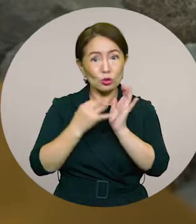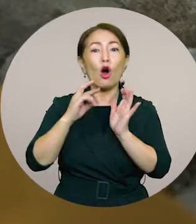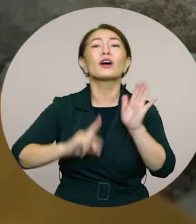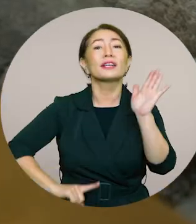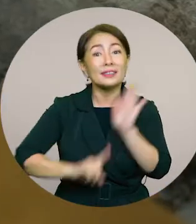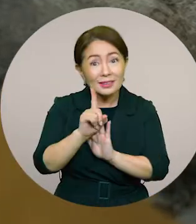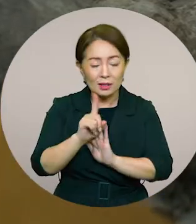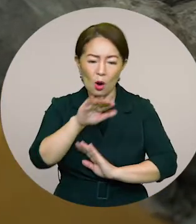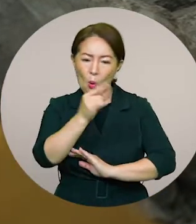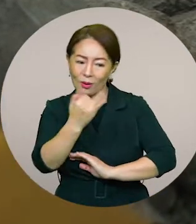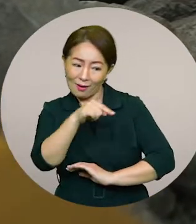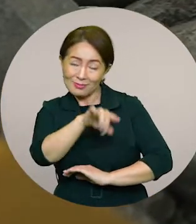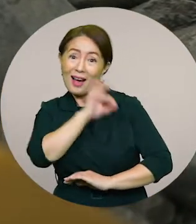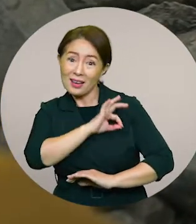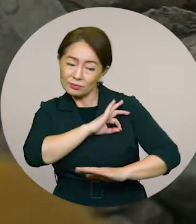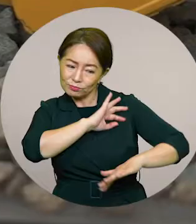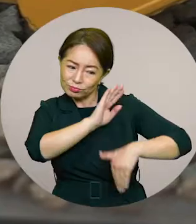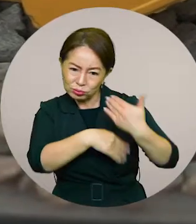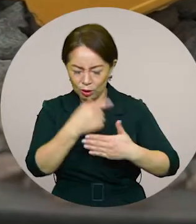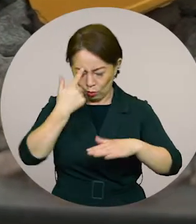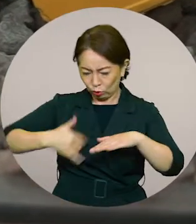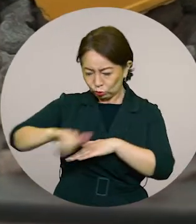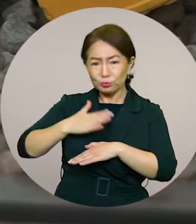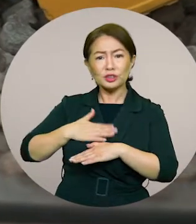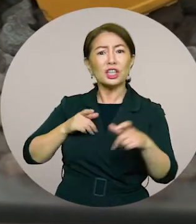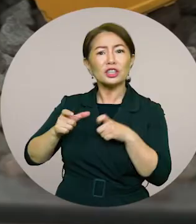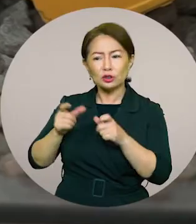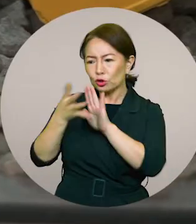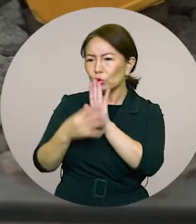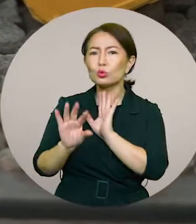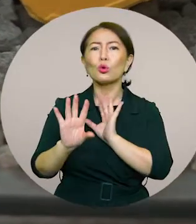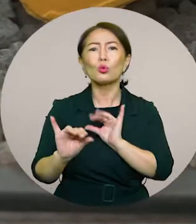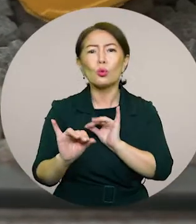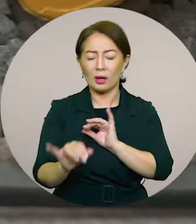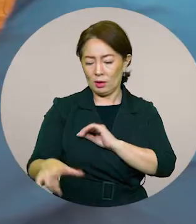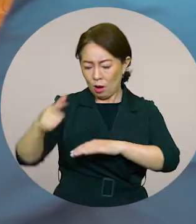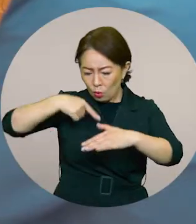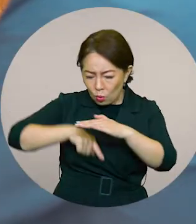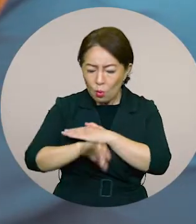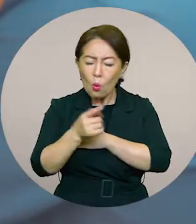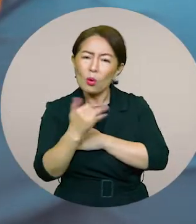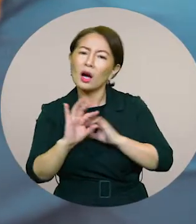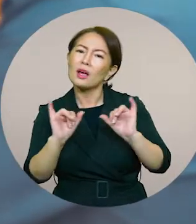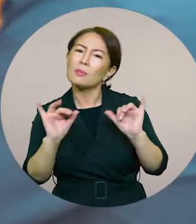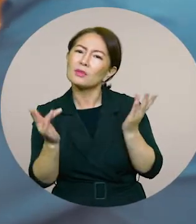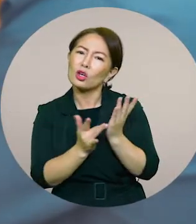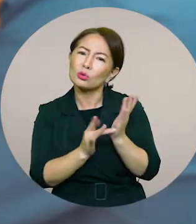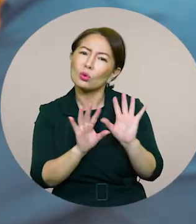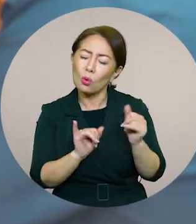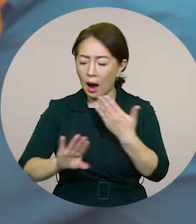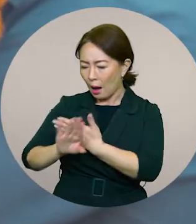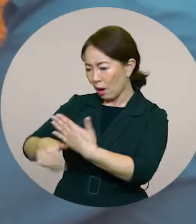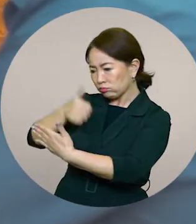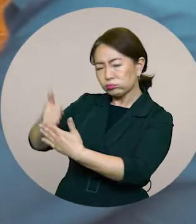Энэ уурхайг ашиглаж эхэлснээр манай улсын эдийн засагт ямар нөлөө үзүүлэх, гүний уурхайд ямар технологи нэвтрүүлсэн, аюулгүй ажиллагааг